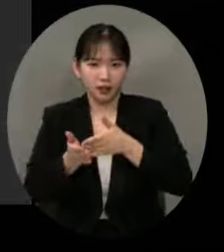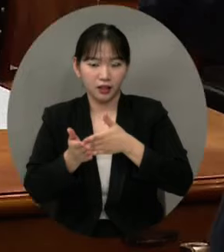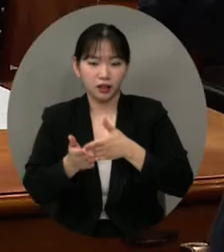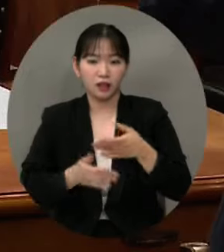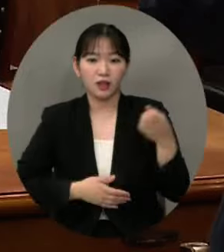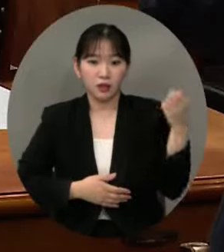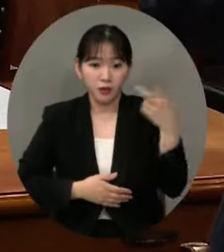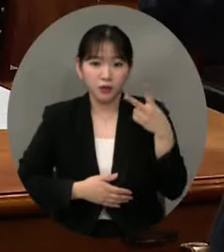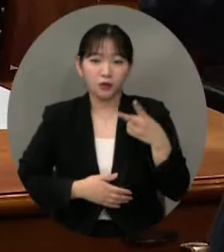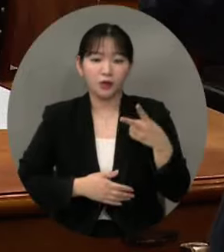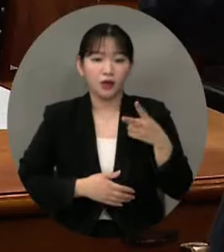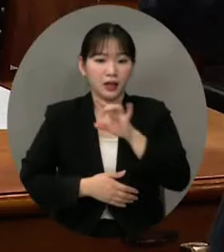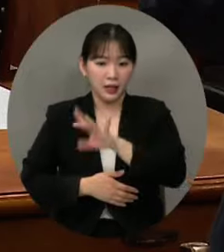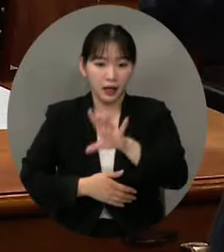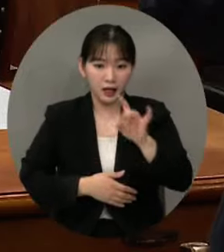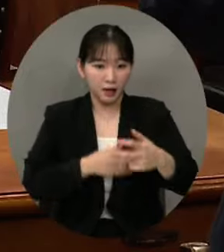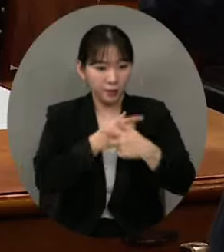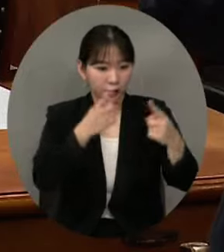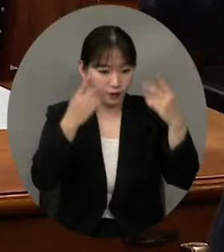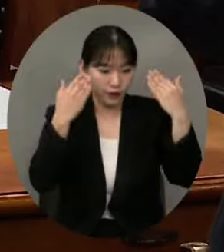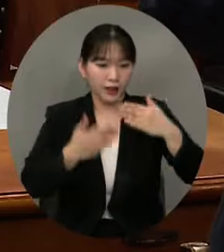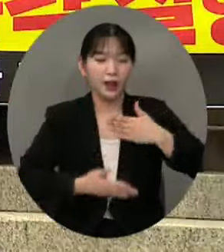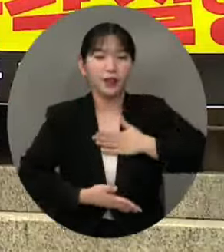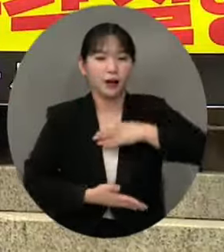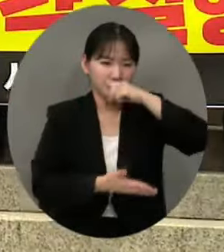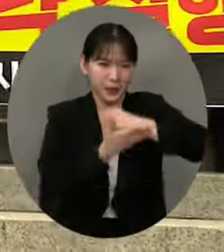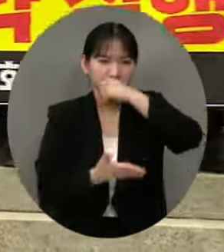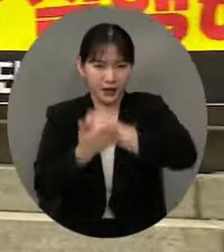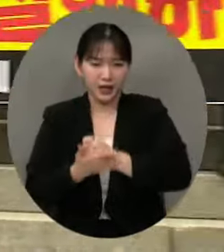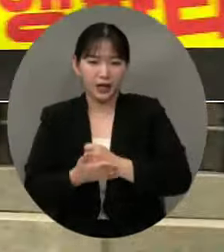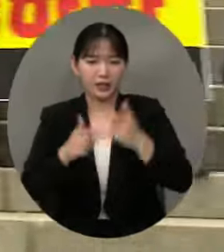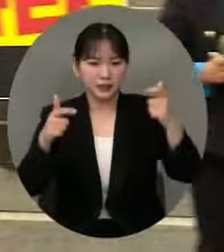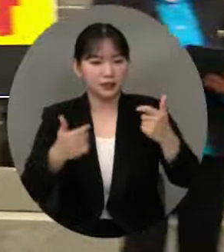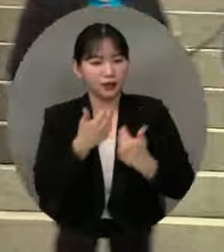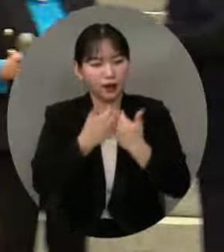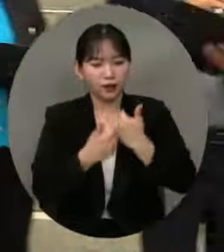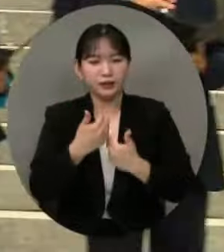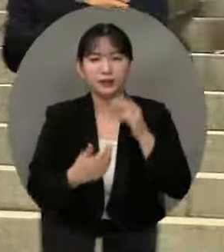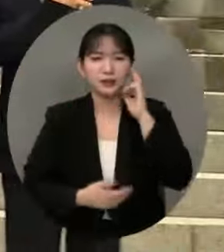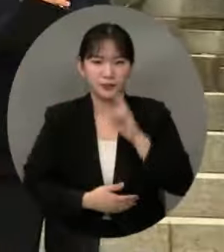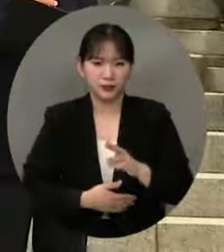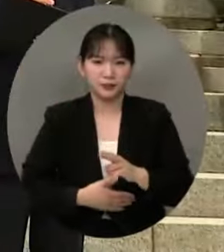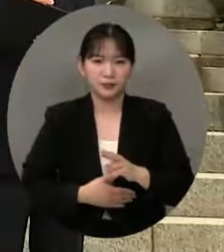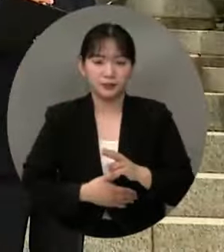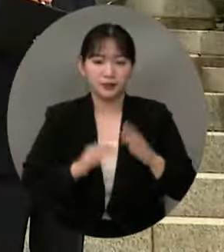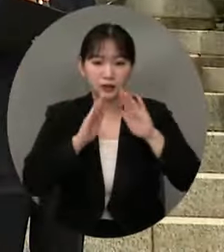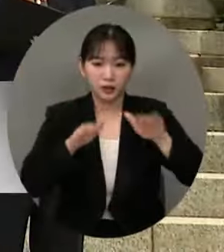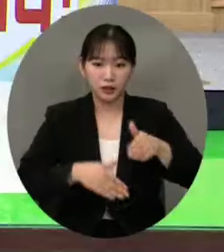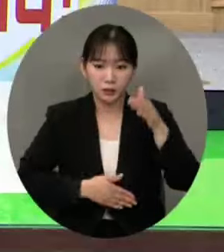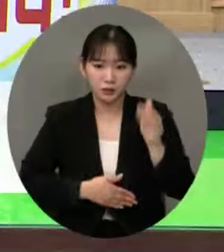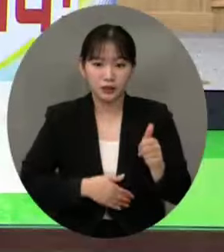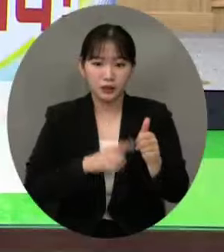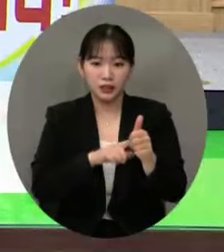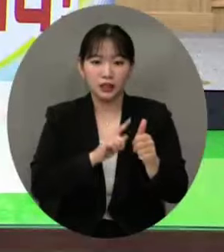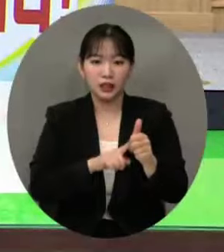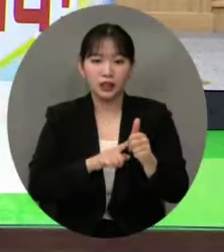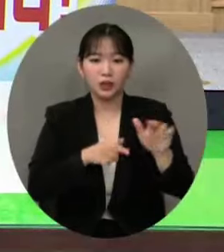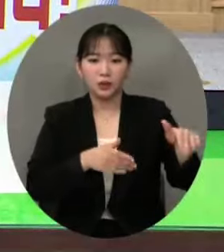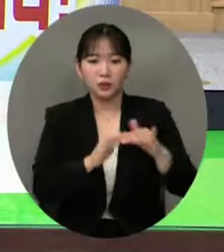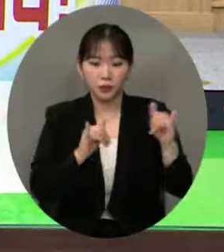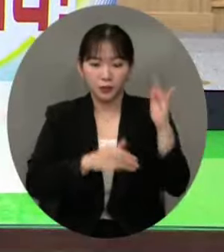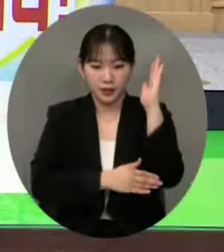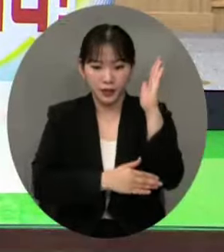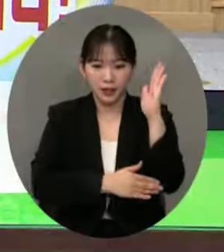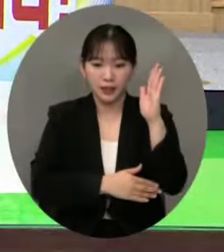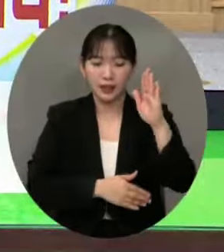나아가 저마다 의대 설립 최적지를 주장하며 지역 갈등이 확산됐습니다. 김영록 전남지사가 도민 담화문에